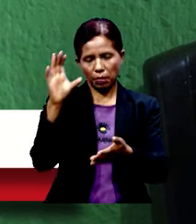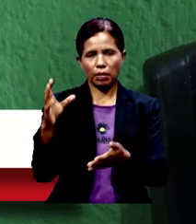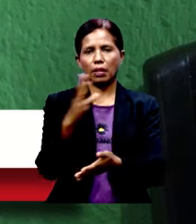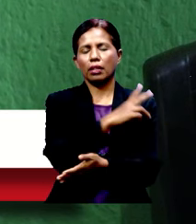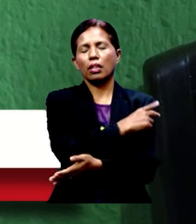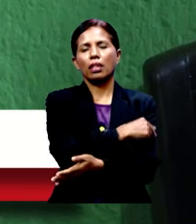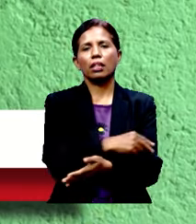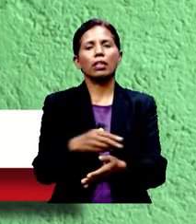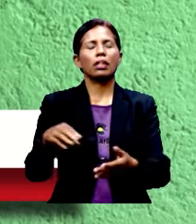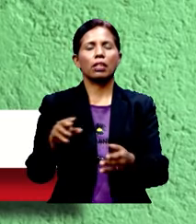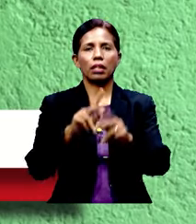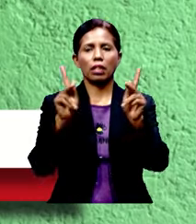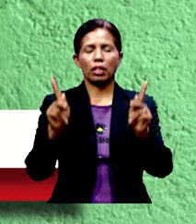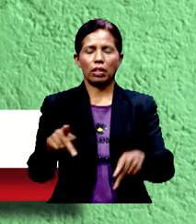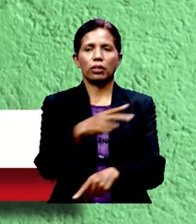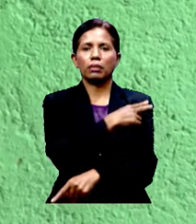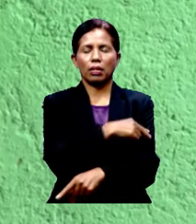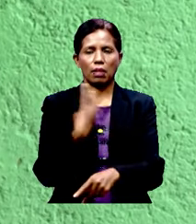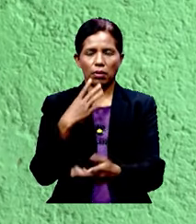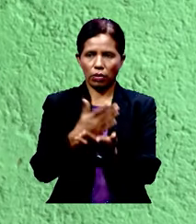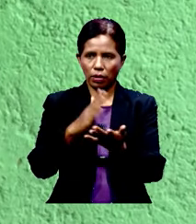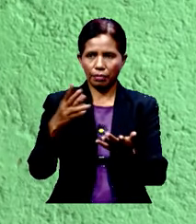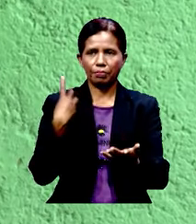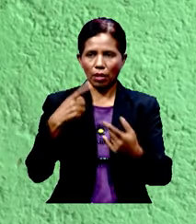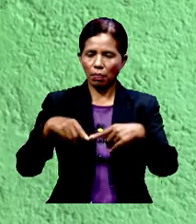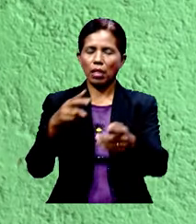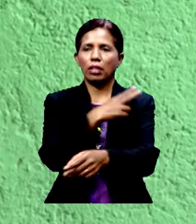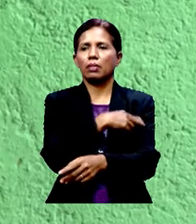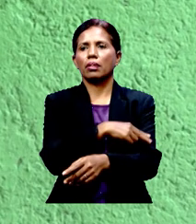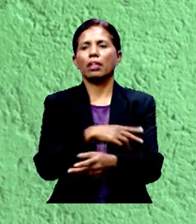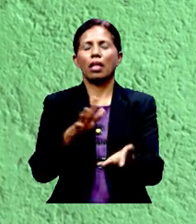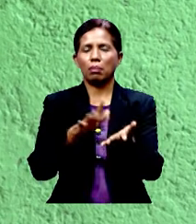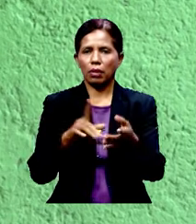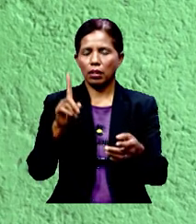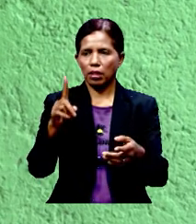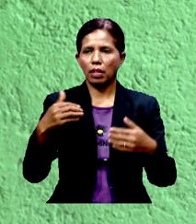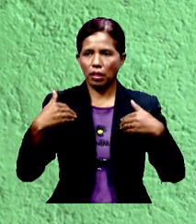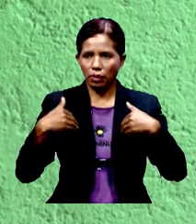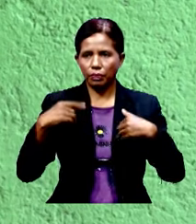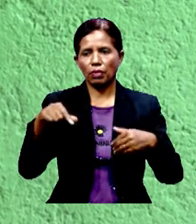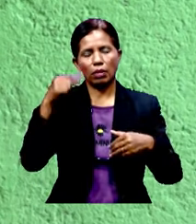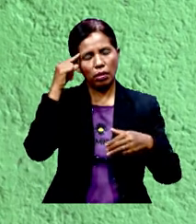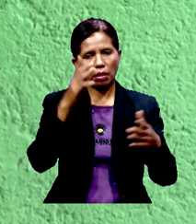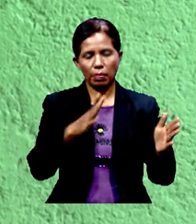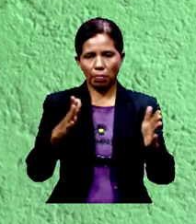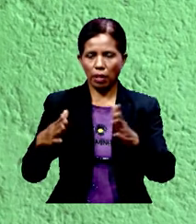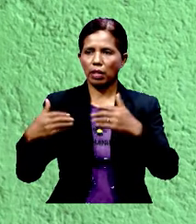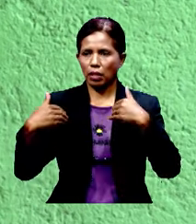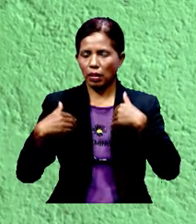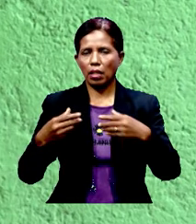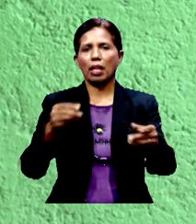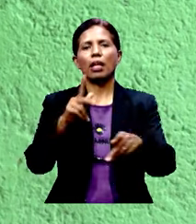ame hola. Tepa hospital mas anesan. Ai moro kida iha, ita na cover de sira parbara ba iha hela, ema